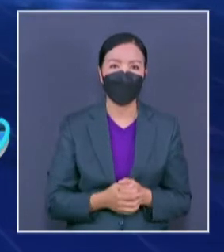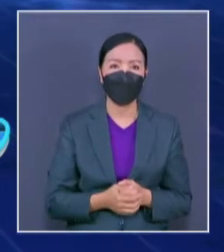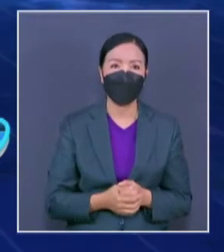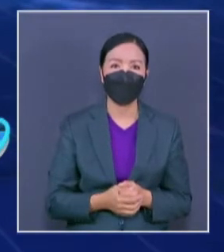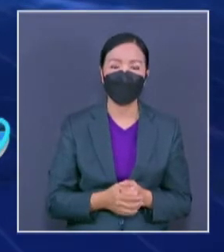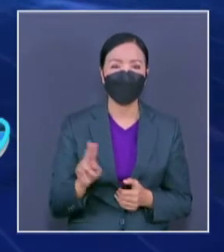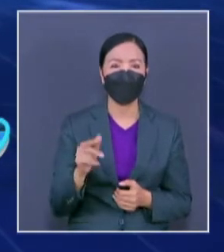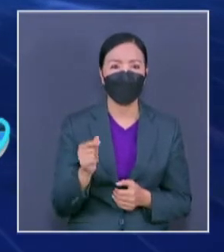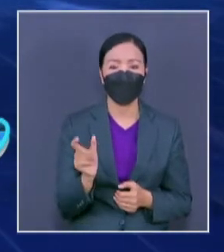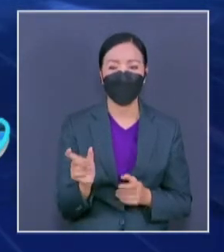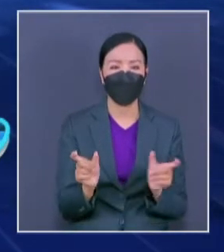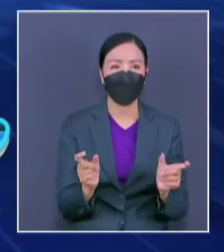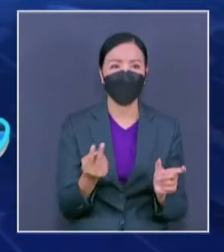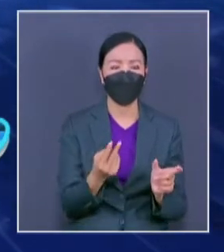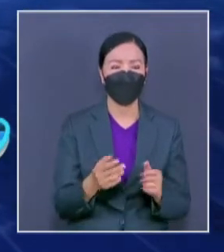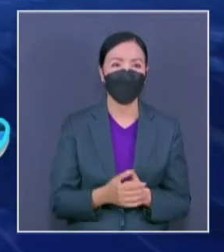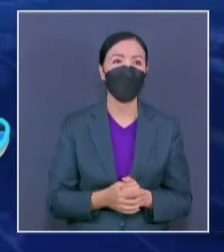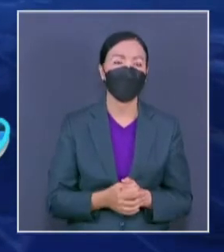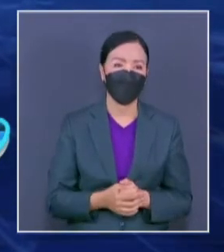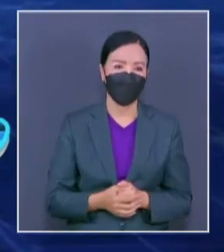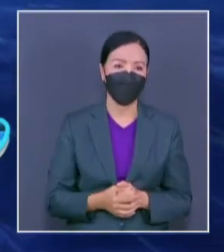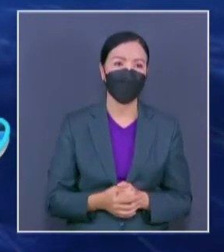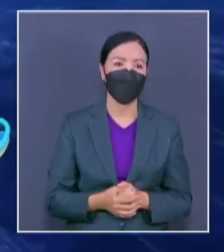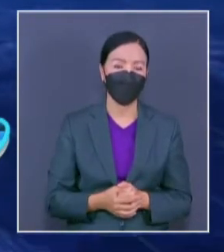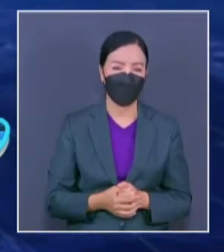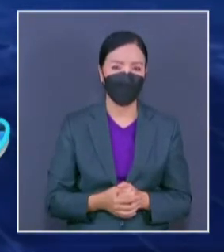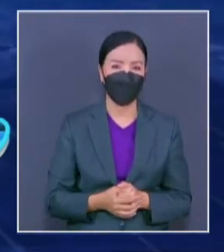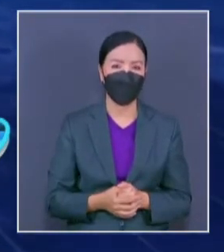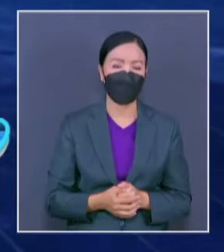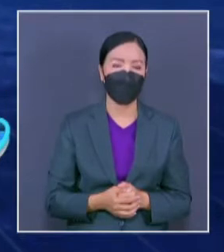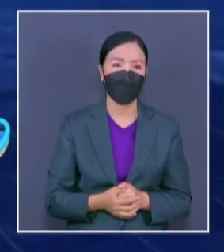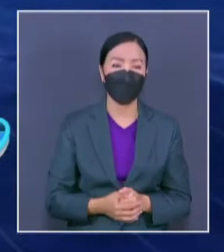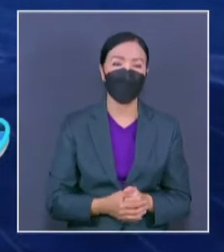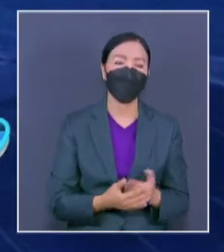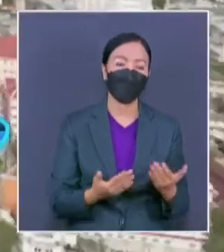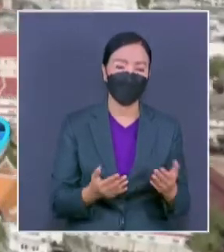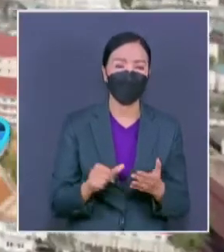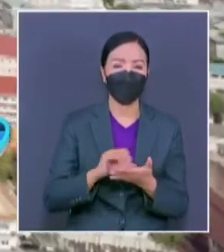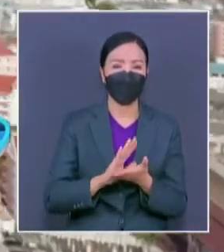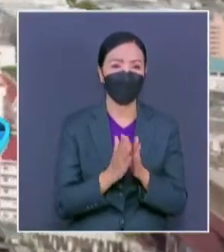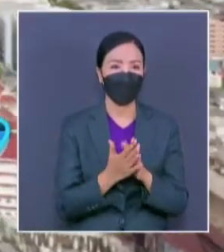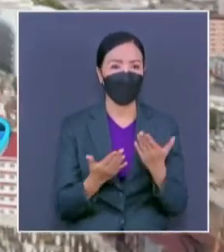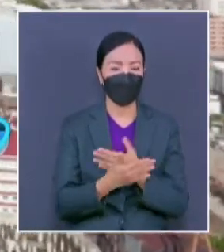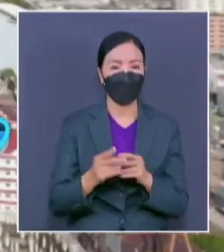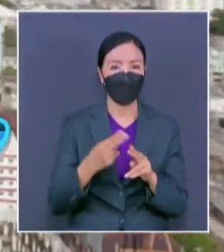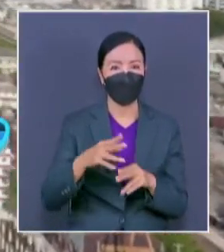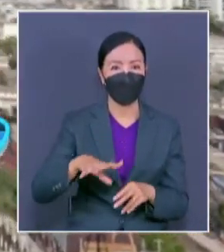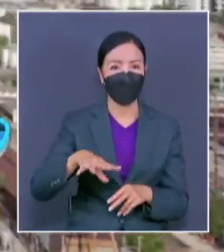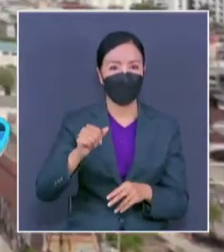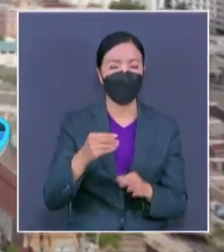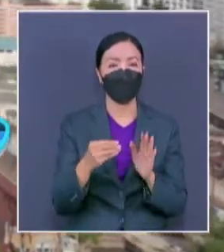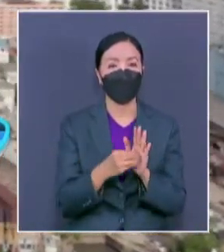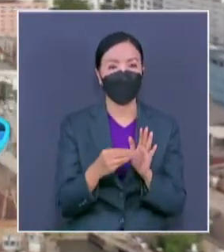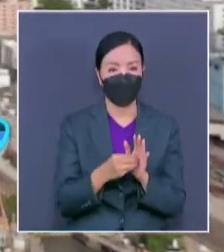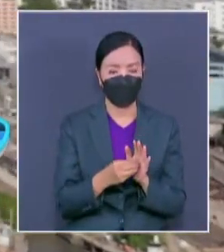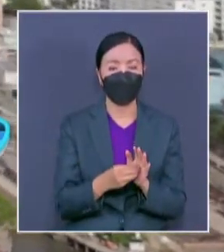ช้ได้ทั้งสองคำกรุงเทพมหานครและแบงคอกนอกจากนี้ครับยังเปลี่ยนแปลงเพิ่มเติมนอกจากชื่อเมืองหลวงกรุงเทพมห